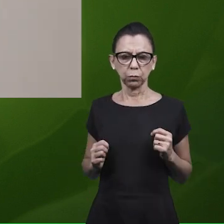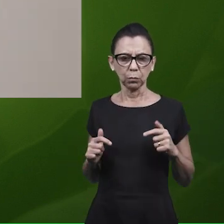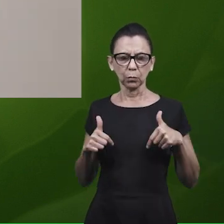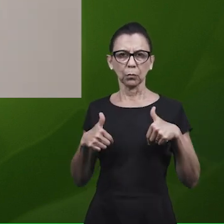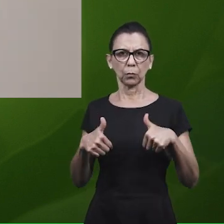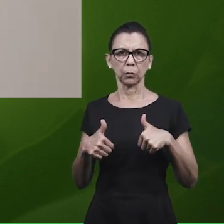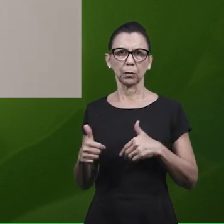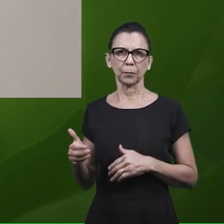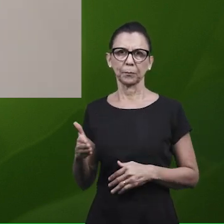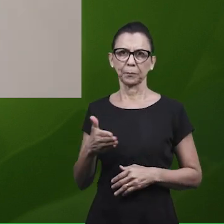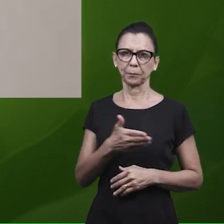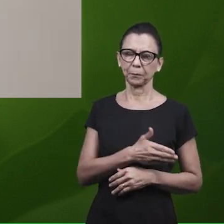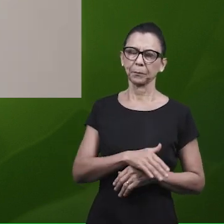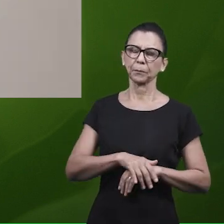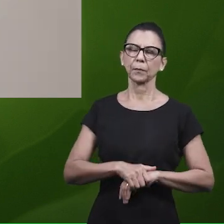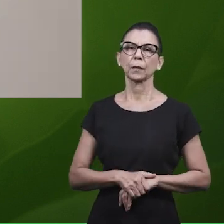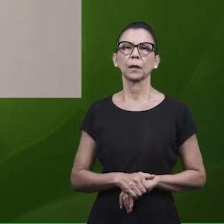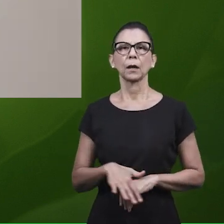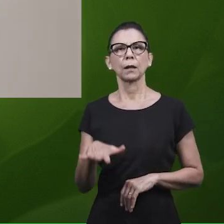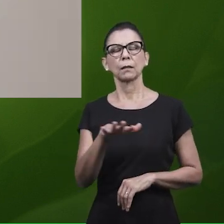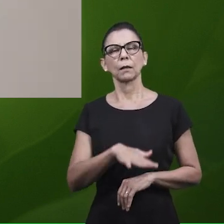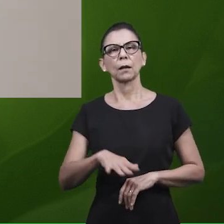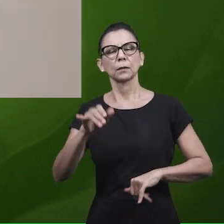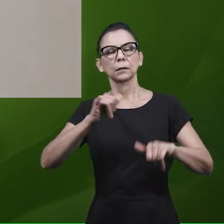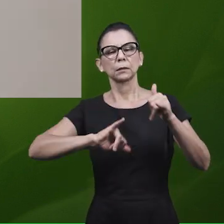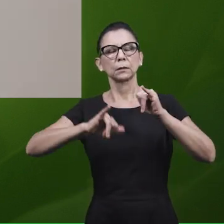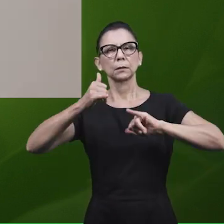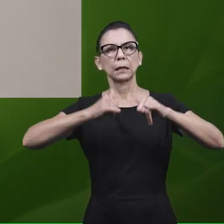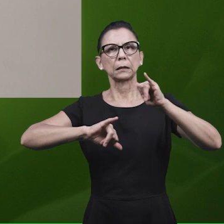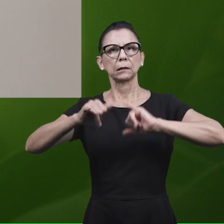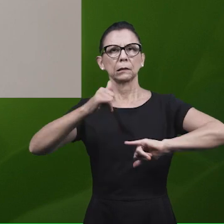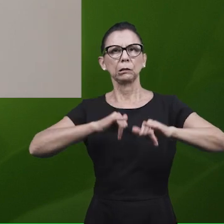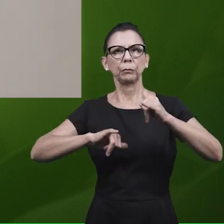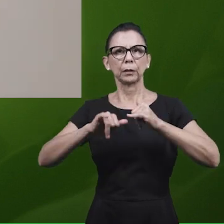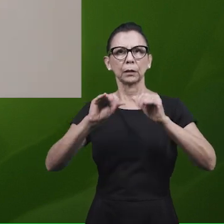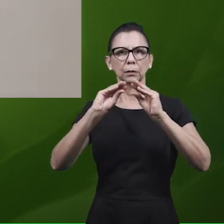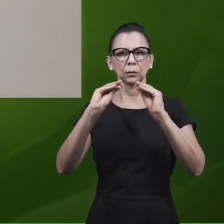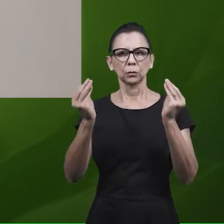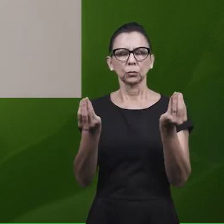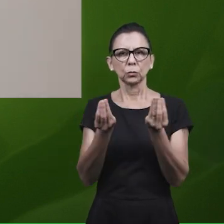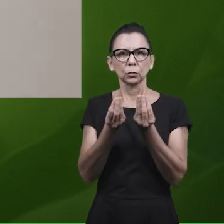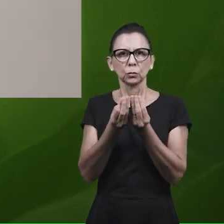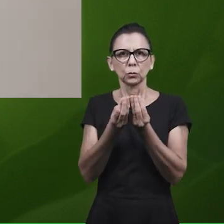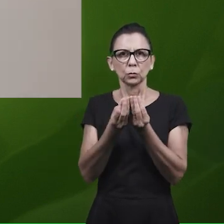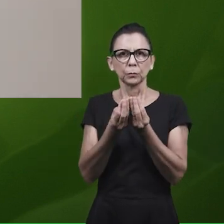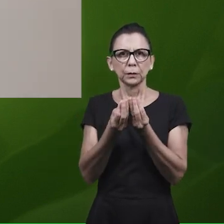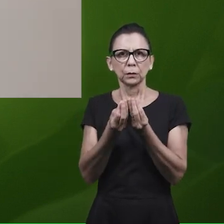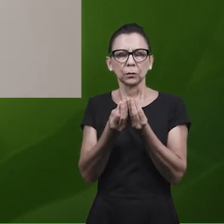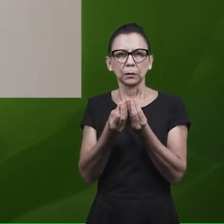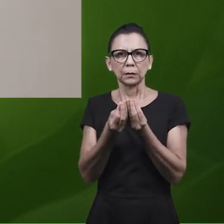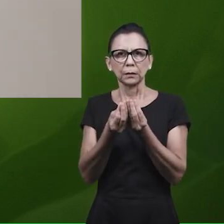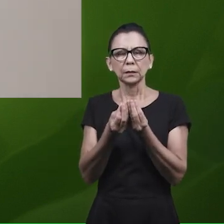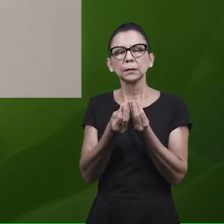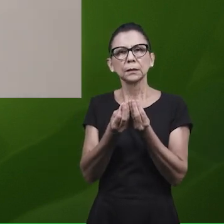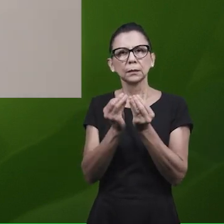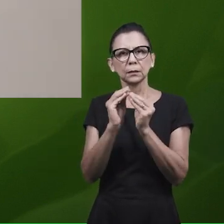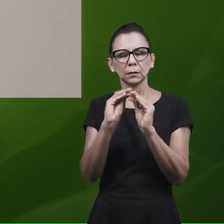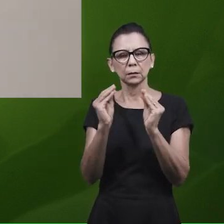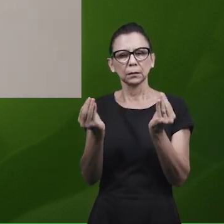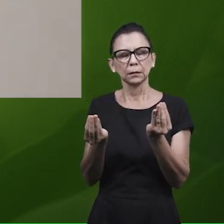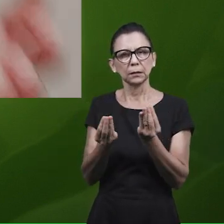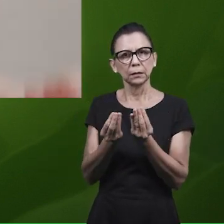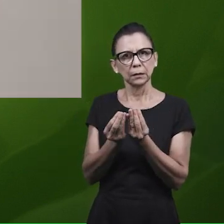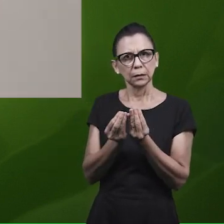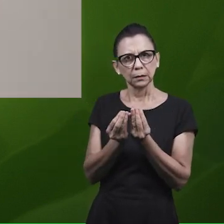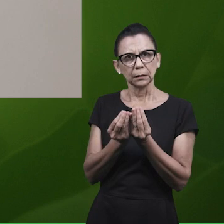Déjà, dans le champ de la chimie, nous avons comme principal exemple des substances appelées des